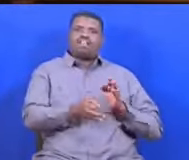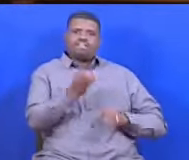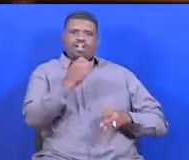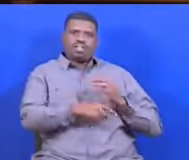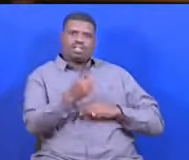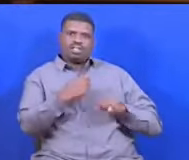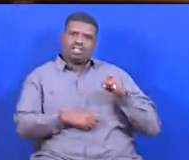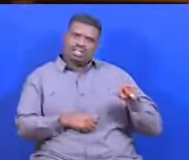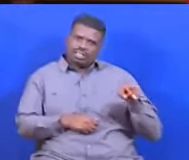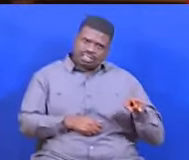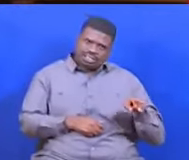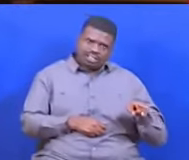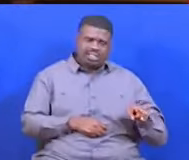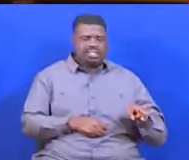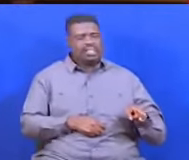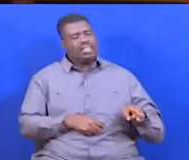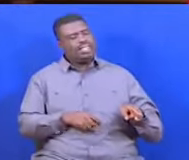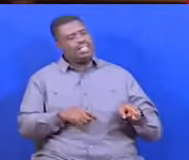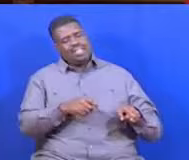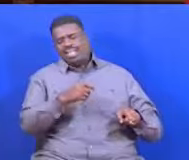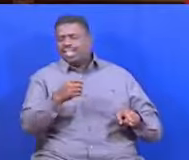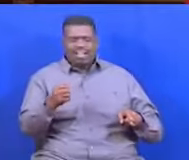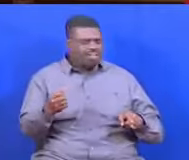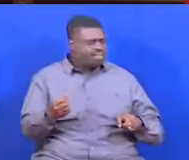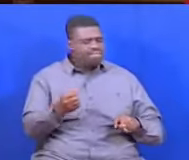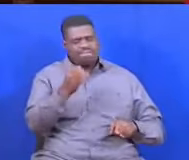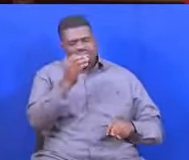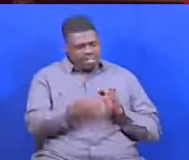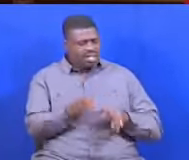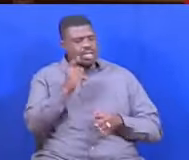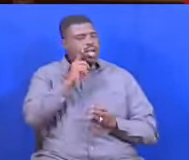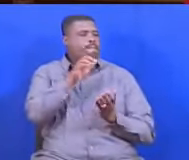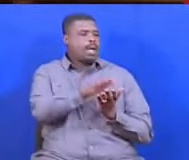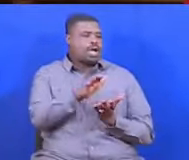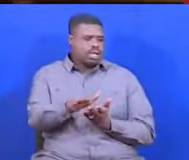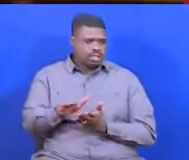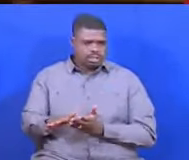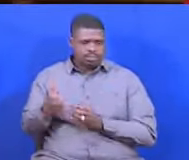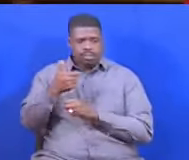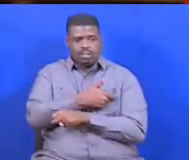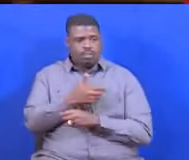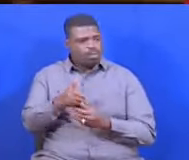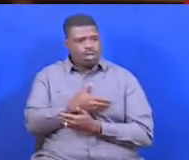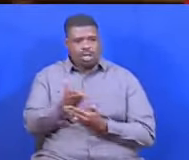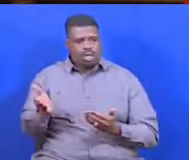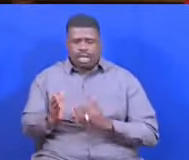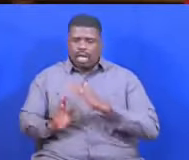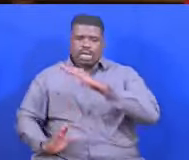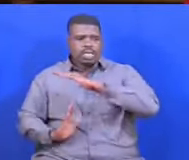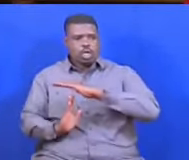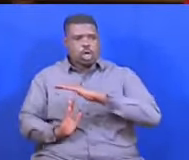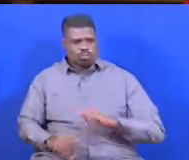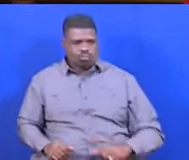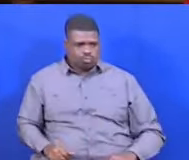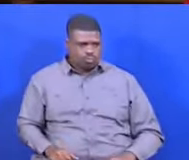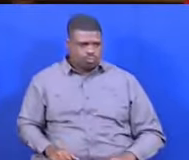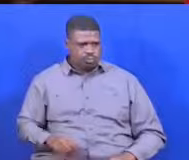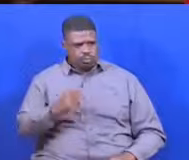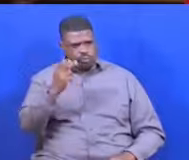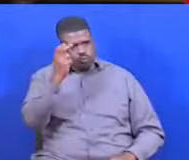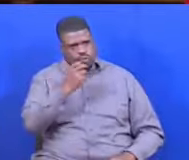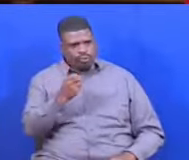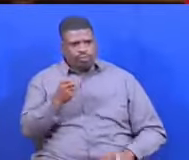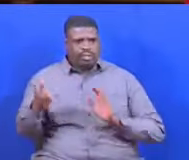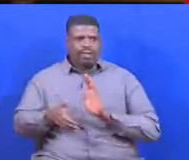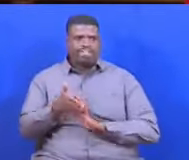Akiingia kwenye Tiscan iwe inafaa. Akiingia kwenye Marai iwe inafaa. Kwa hiyo matibabu yake yawe hayana kikomo. Na tutafute tena na